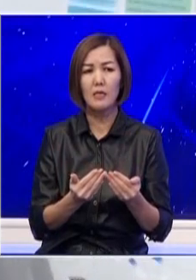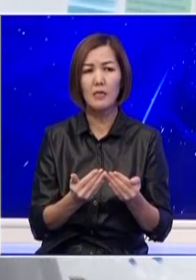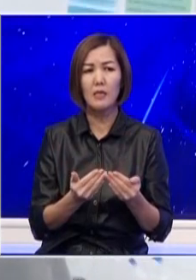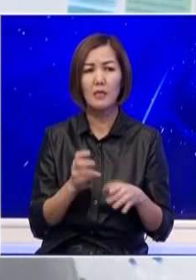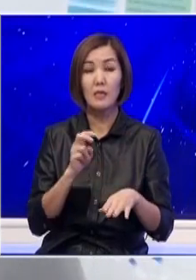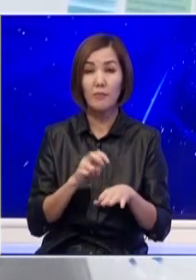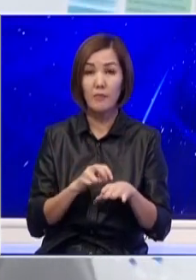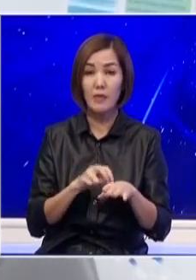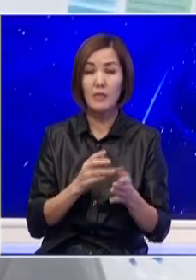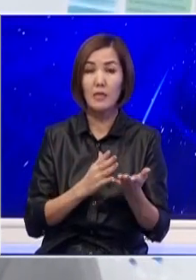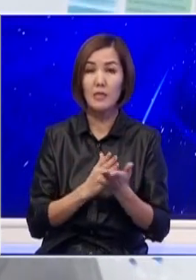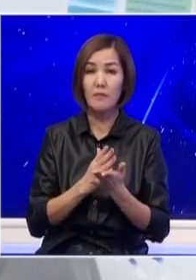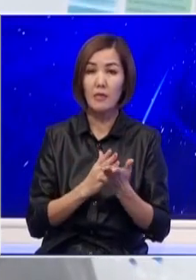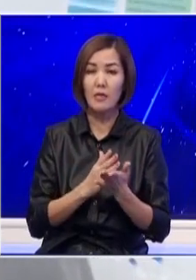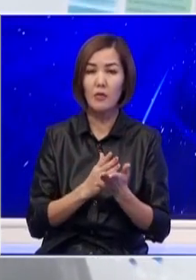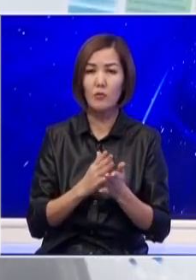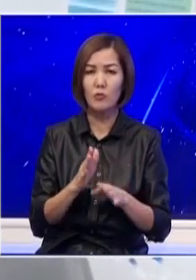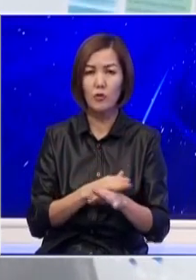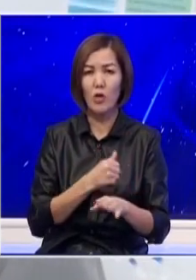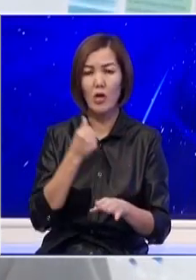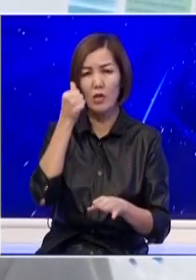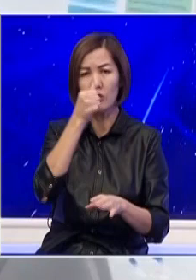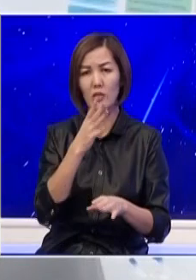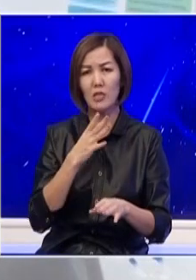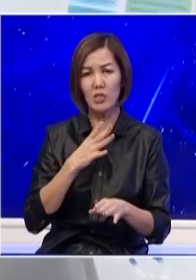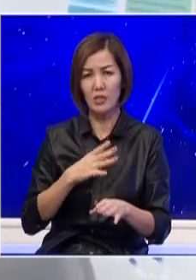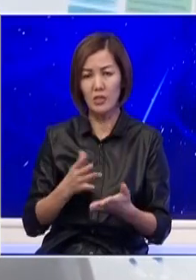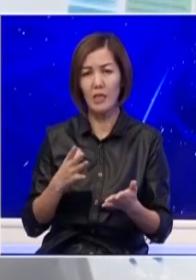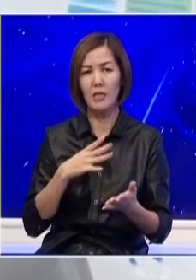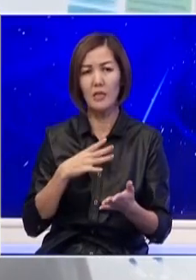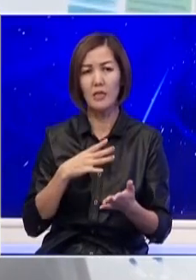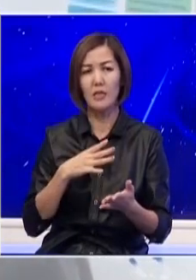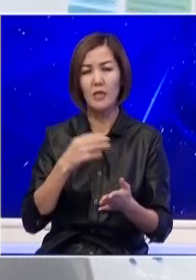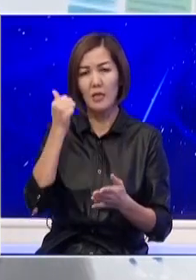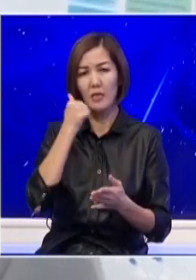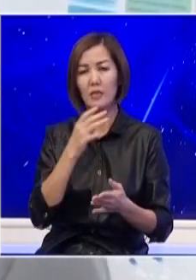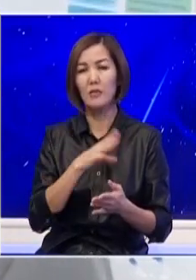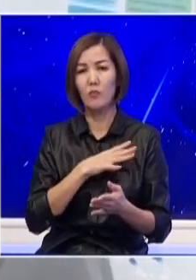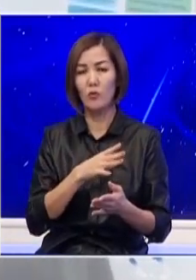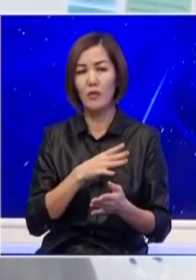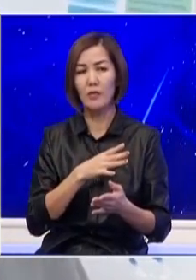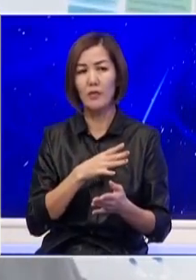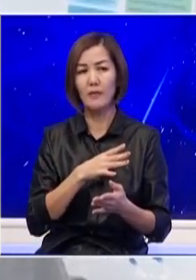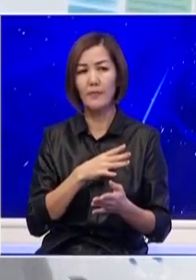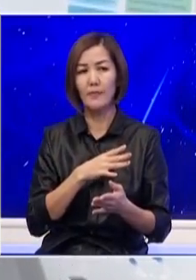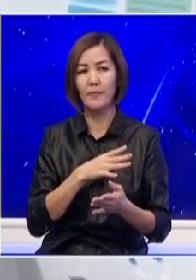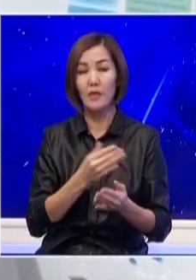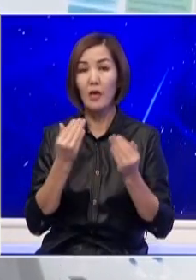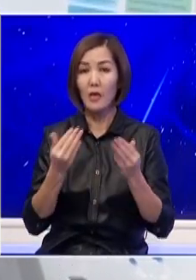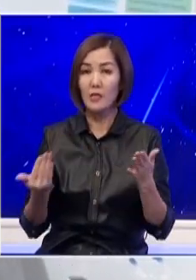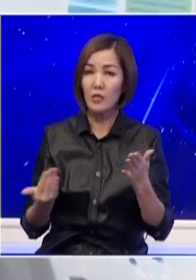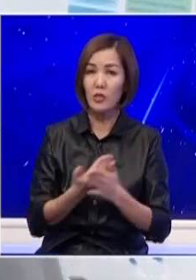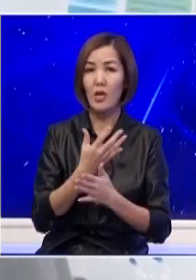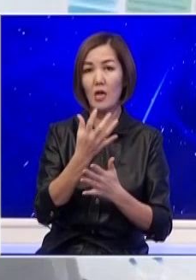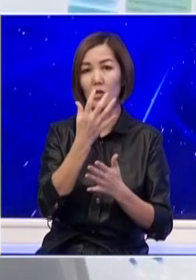медработниктердің күшімен ұстады көп жылға. Баламба жыл ремонт жасалған емес. Бұл жолы керемет ремонт